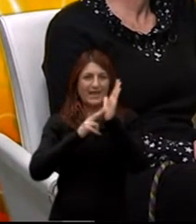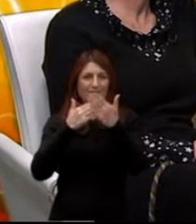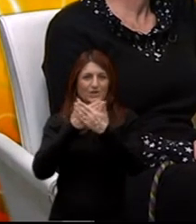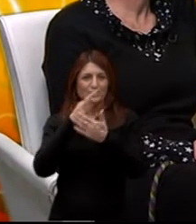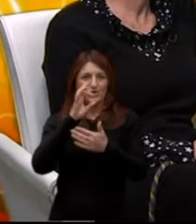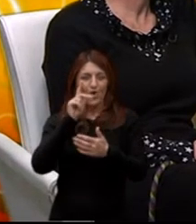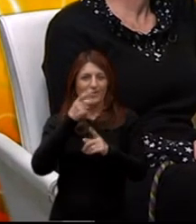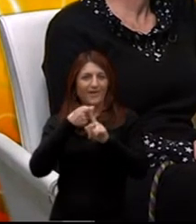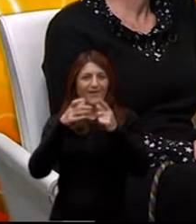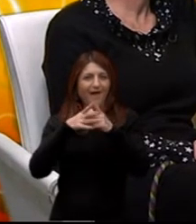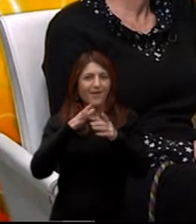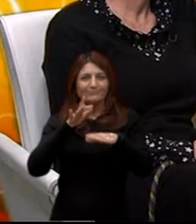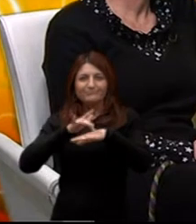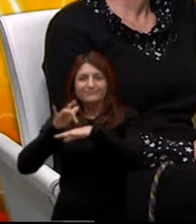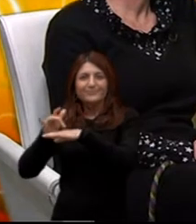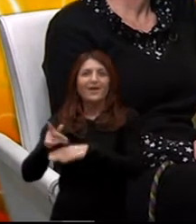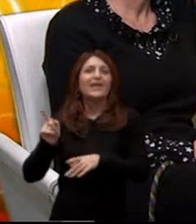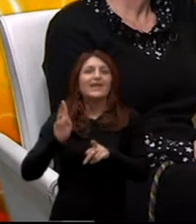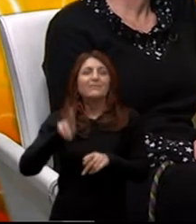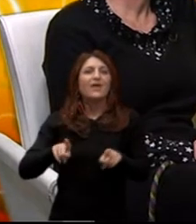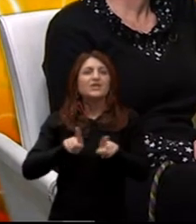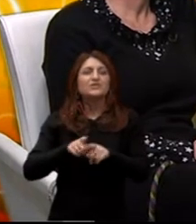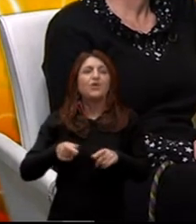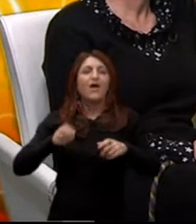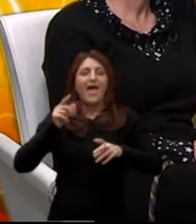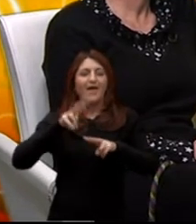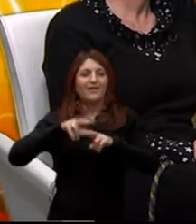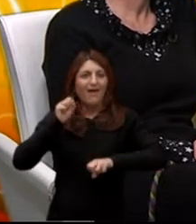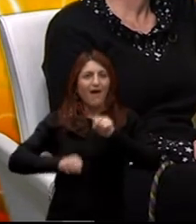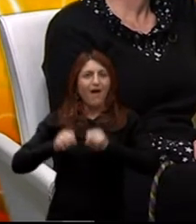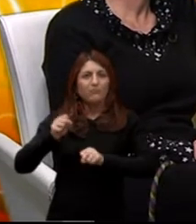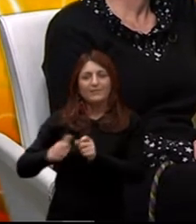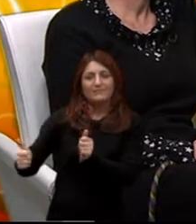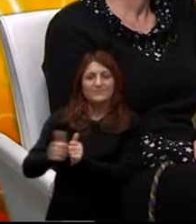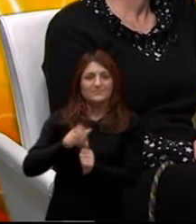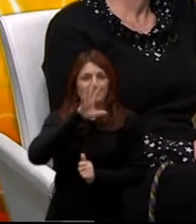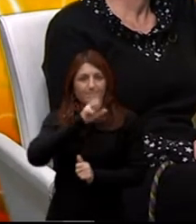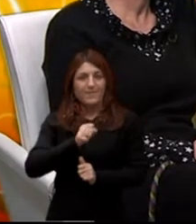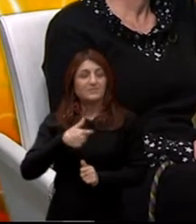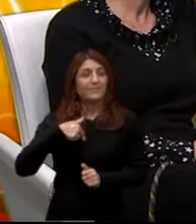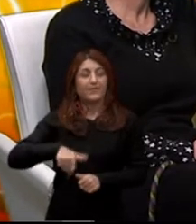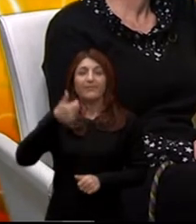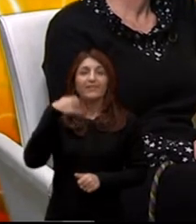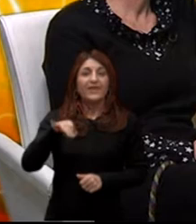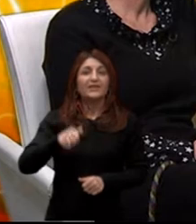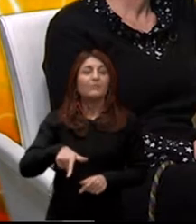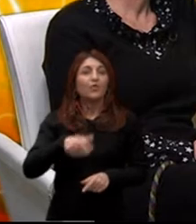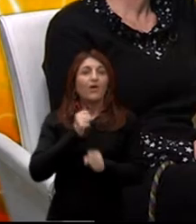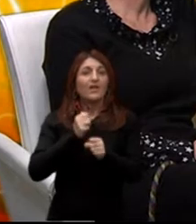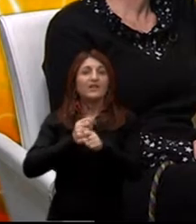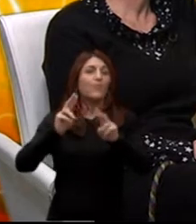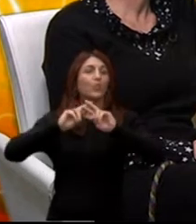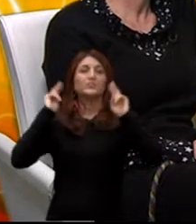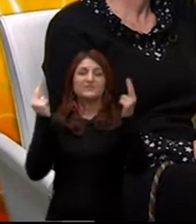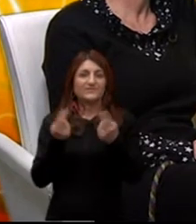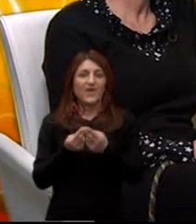imamo i drugi program koji se zove rehabilitacija sa psom. To je isto program koji jedini mi provodimo, ja mislim, u svijetu, koji